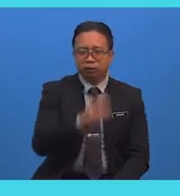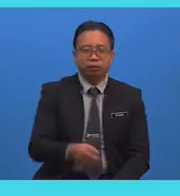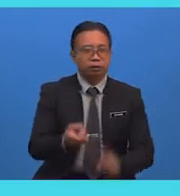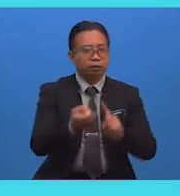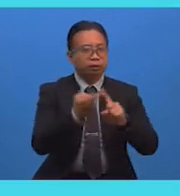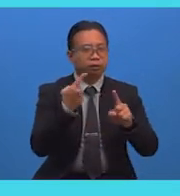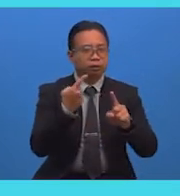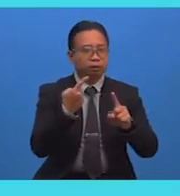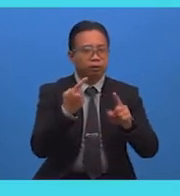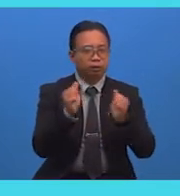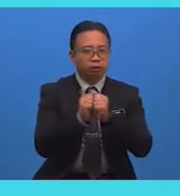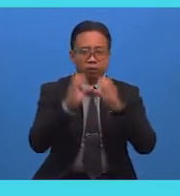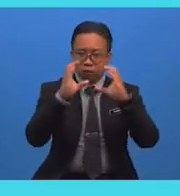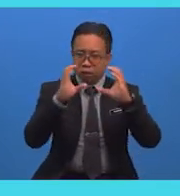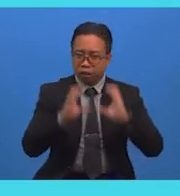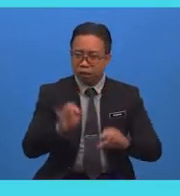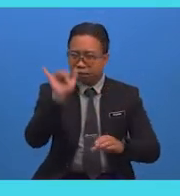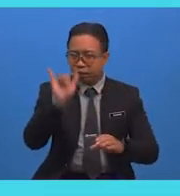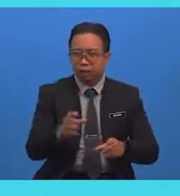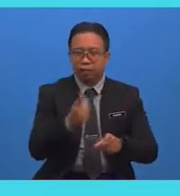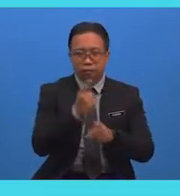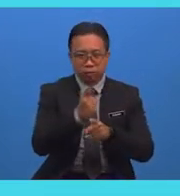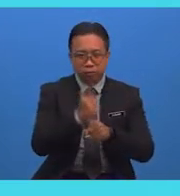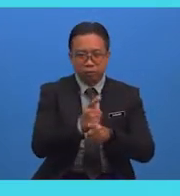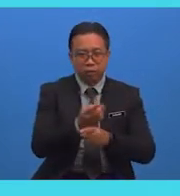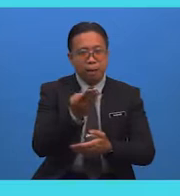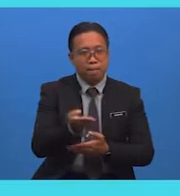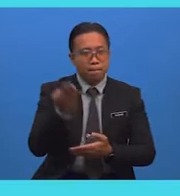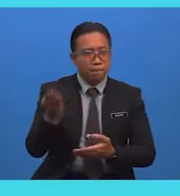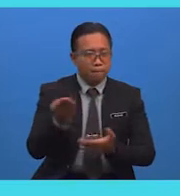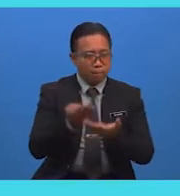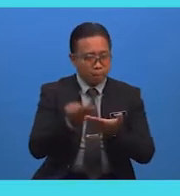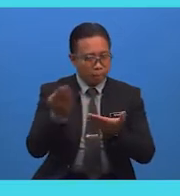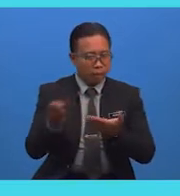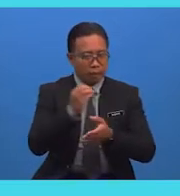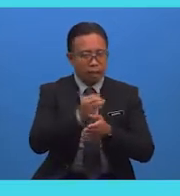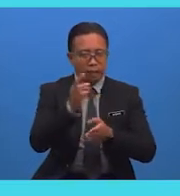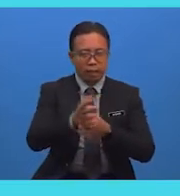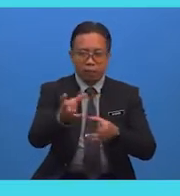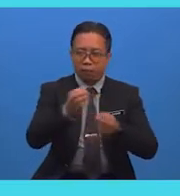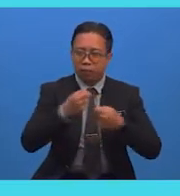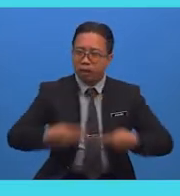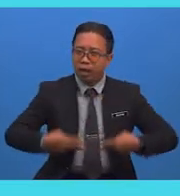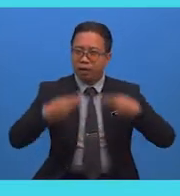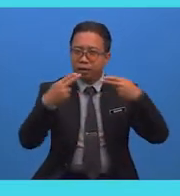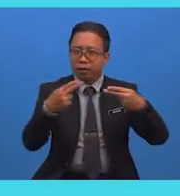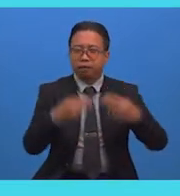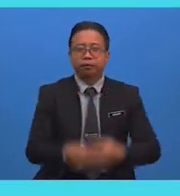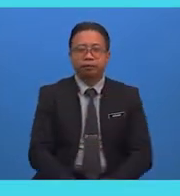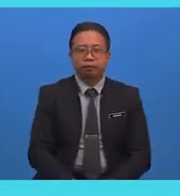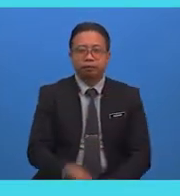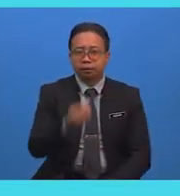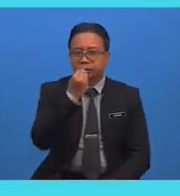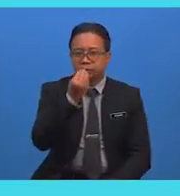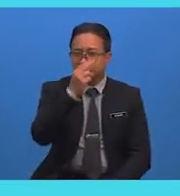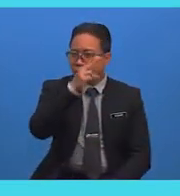perlu diperolehi dengan cara yang sah seperti membeli atau menerima hadiah. Manakala